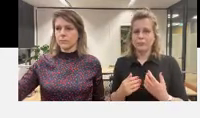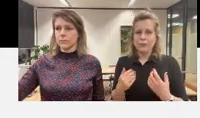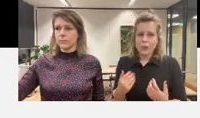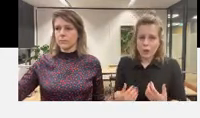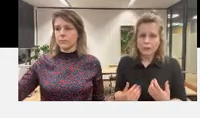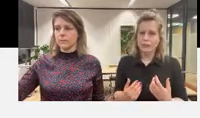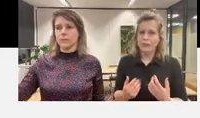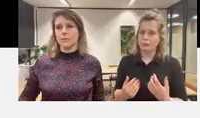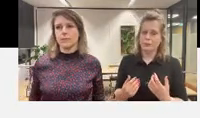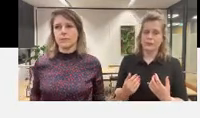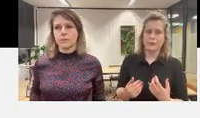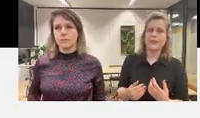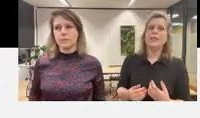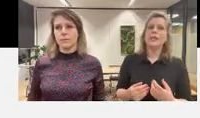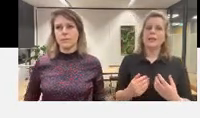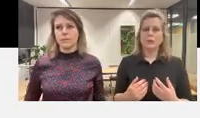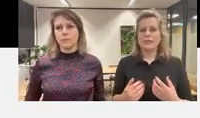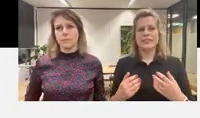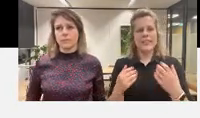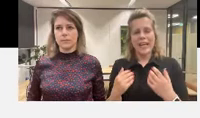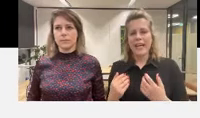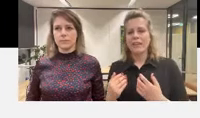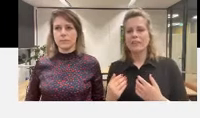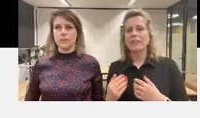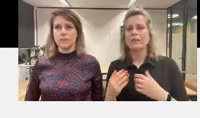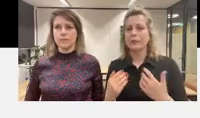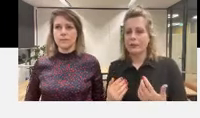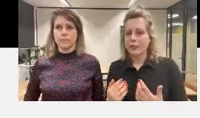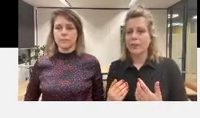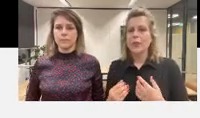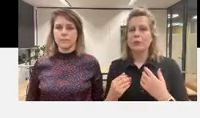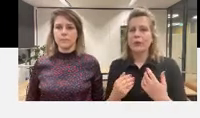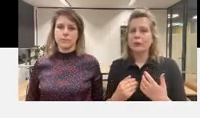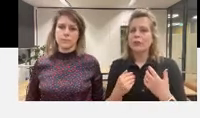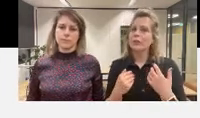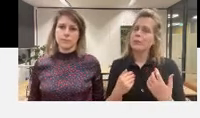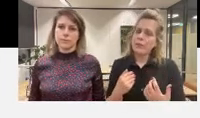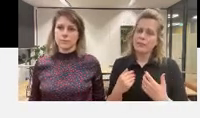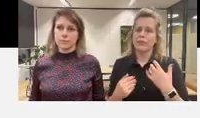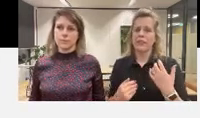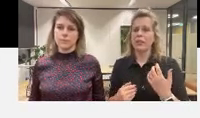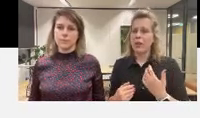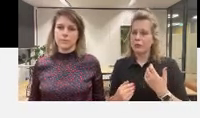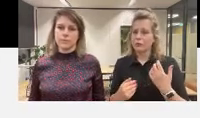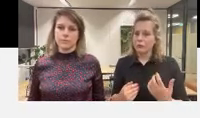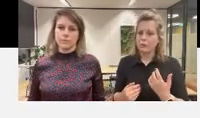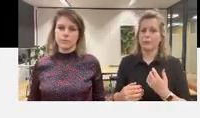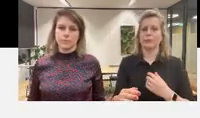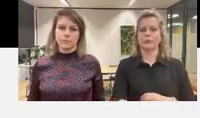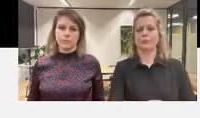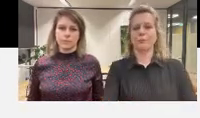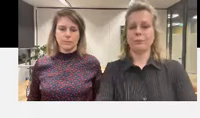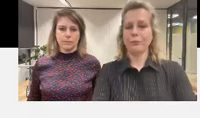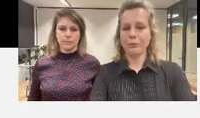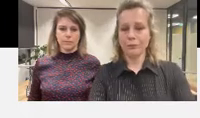introduction of this documentary in which the anger, the fear, but also the compassion and the love are